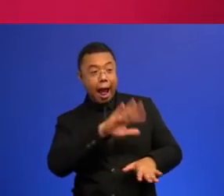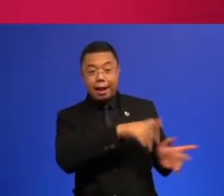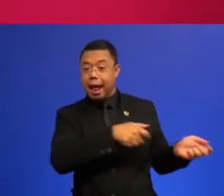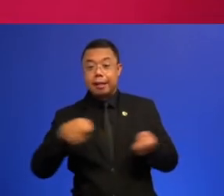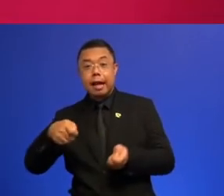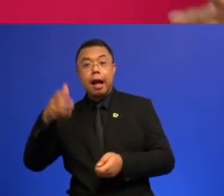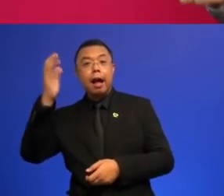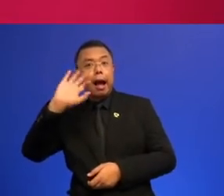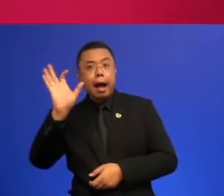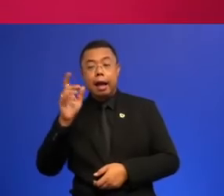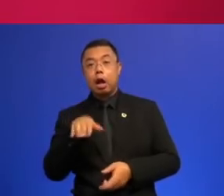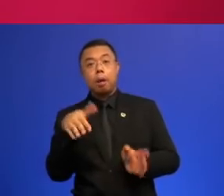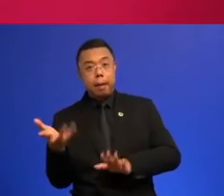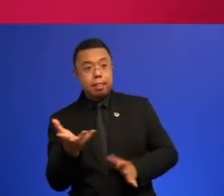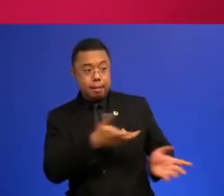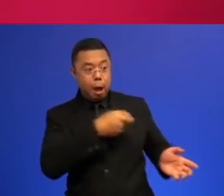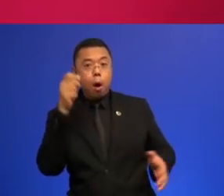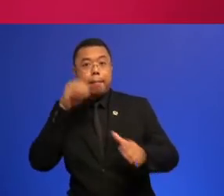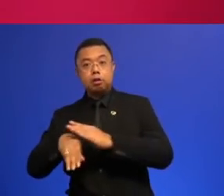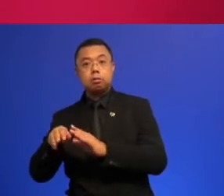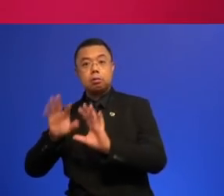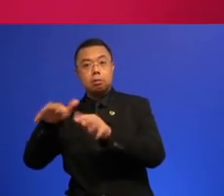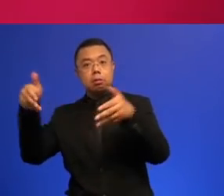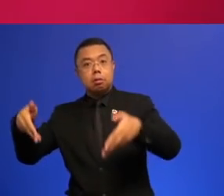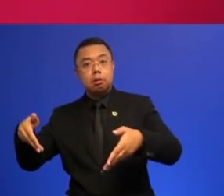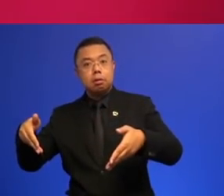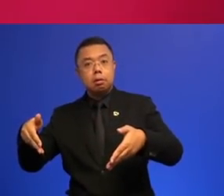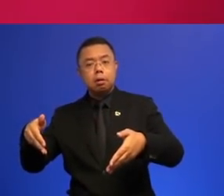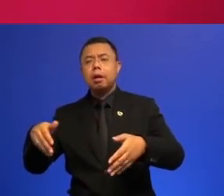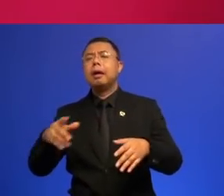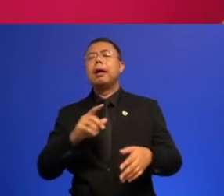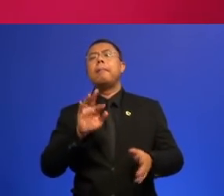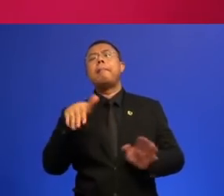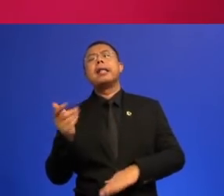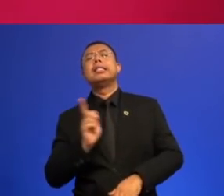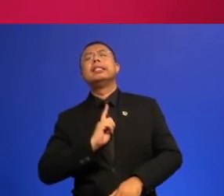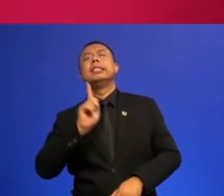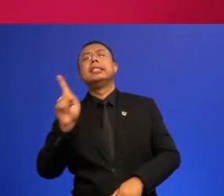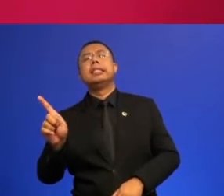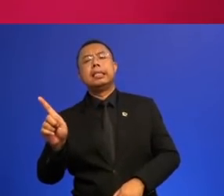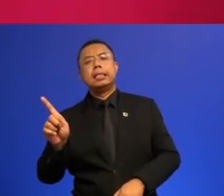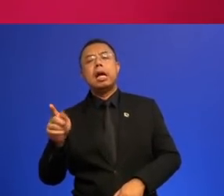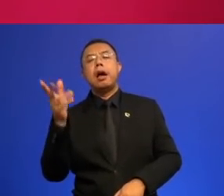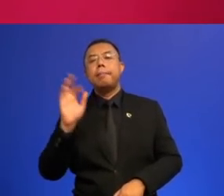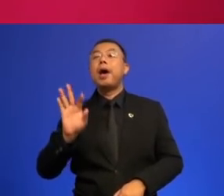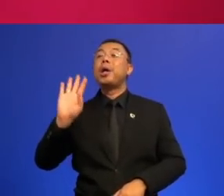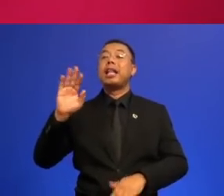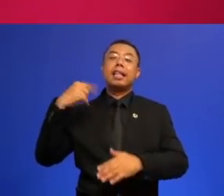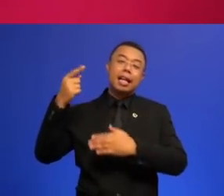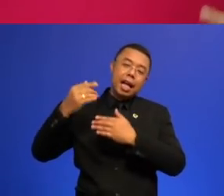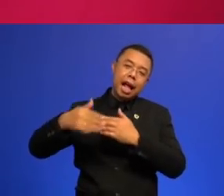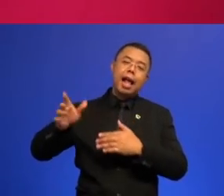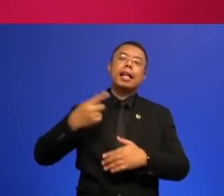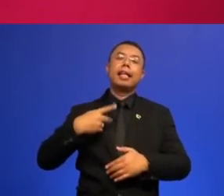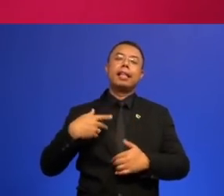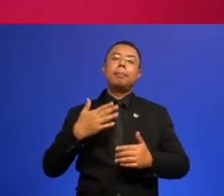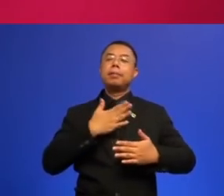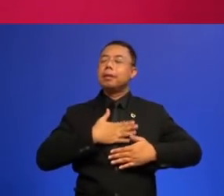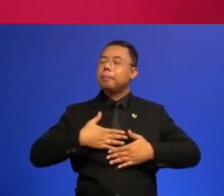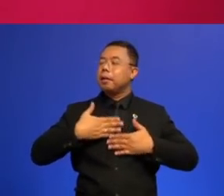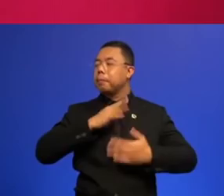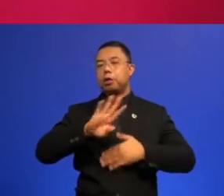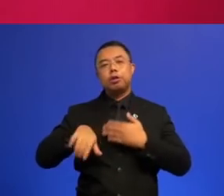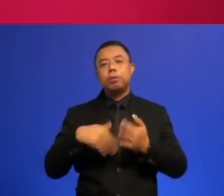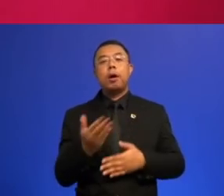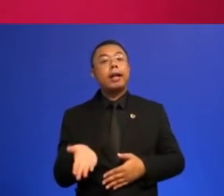anak. Emangnya kalau mati kok bawa anak ikut masuk kubur. Mati juga sendiri. Baru di kekekalan kita akan menikmati